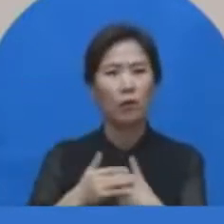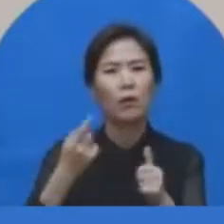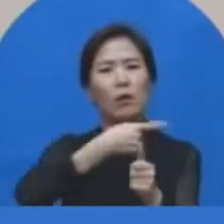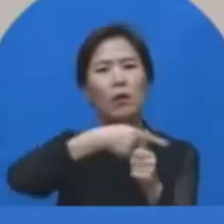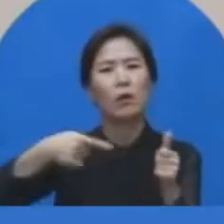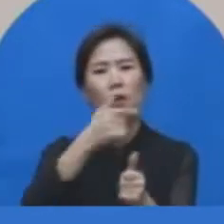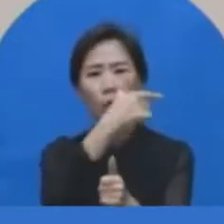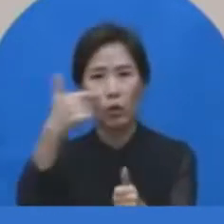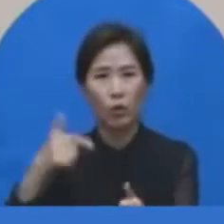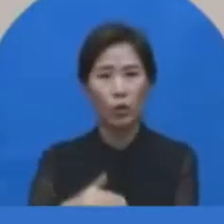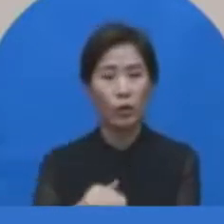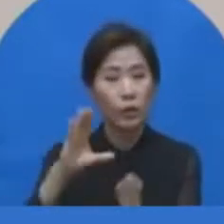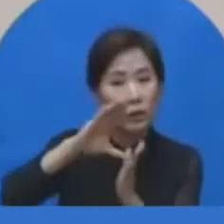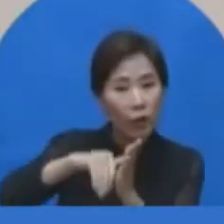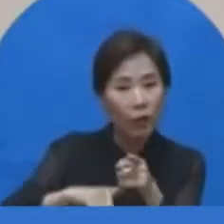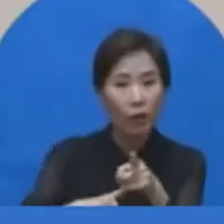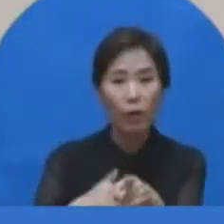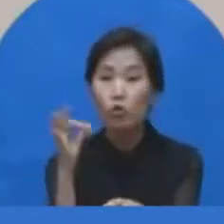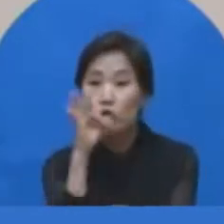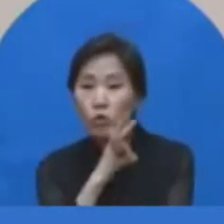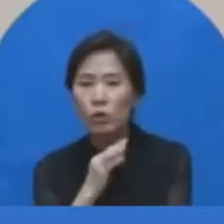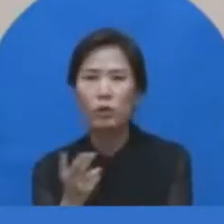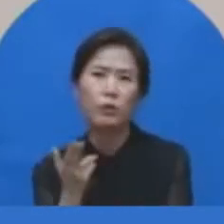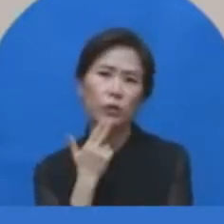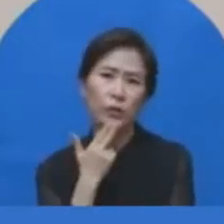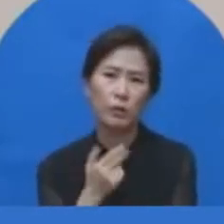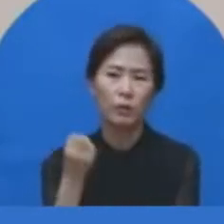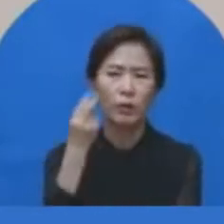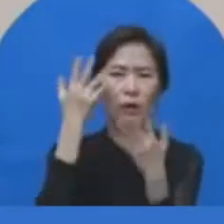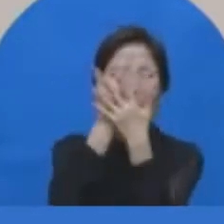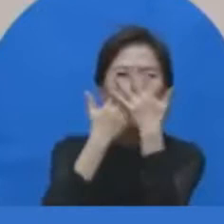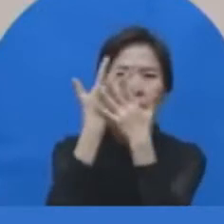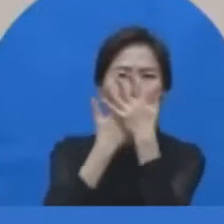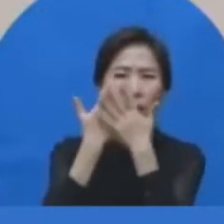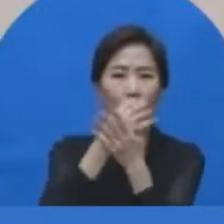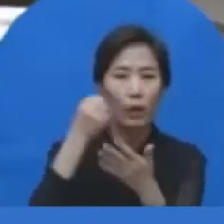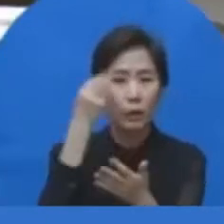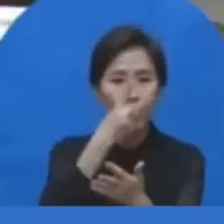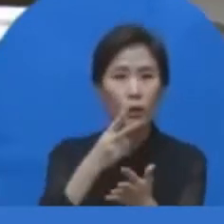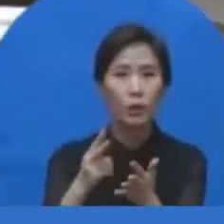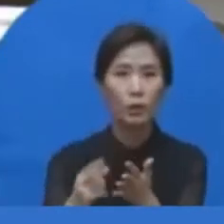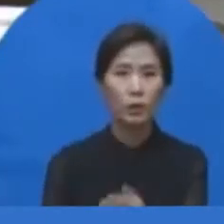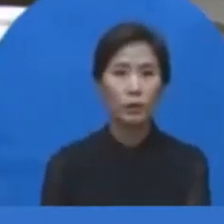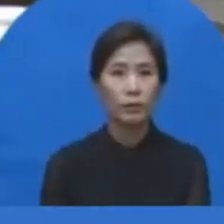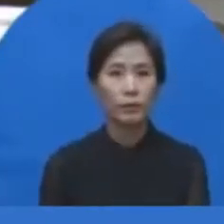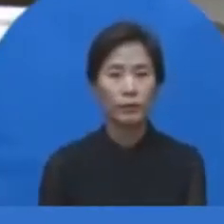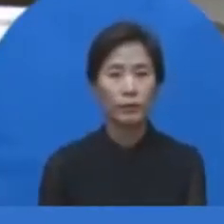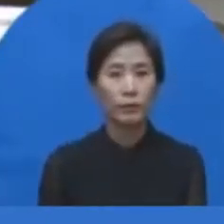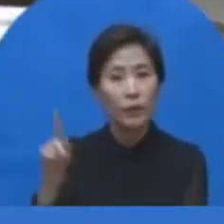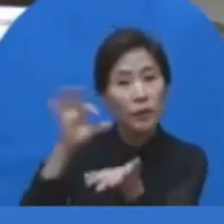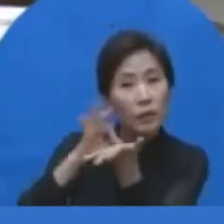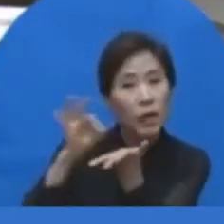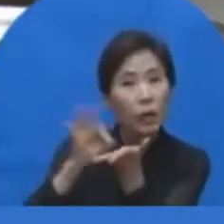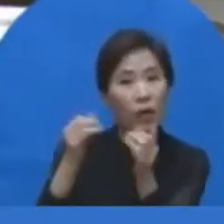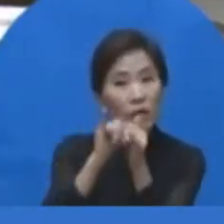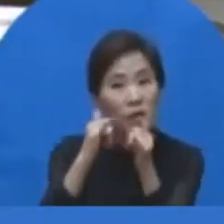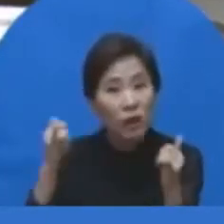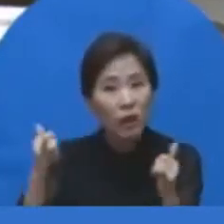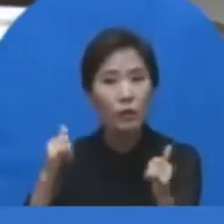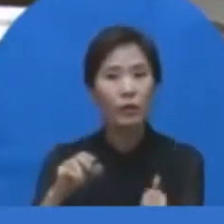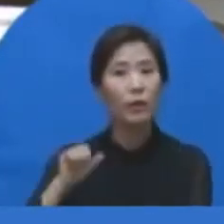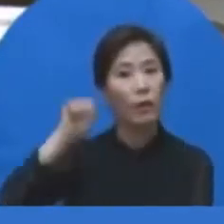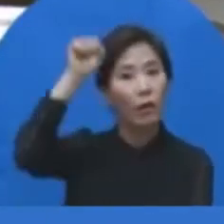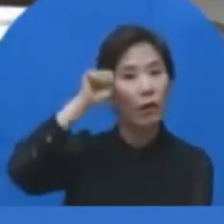수 있는 공익은 분명치 않거나 또는 직접 당사자인 사용자가 부당노동 행위